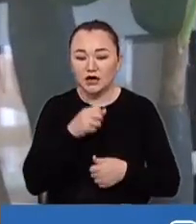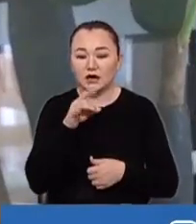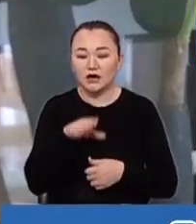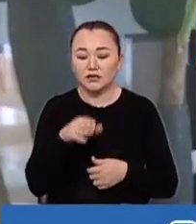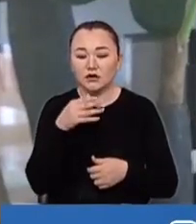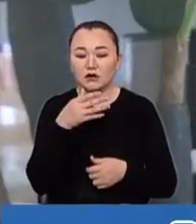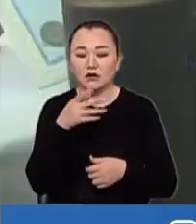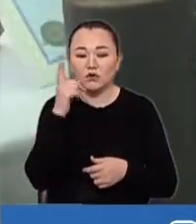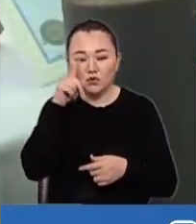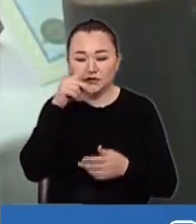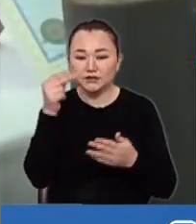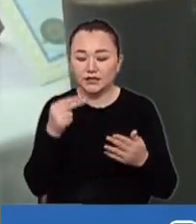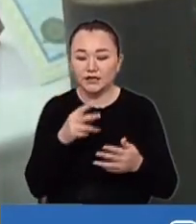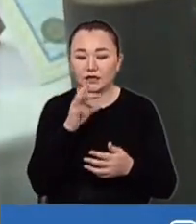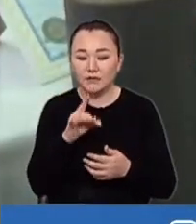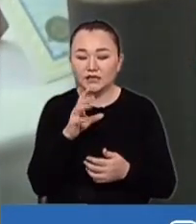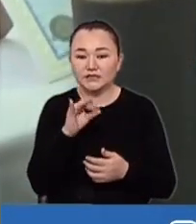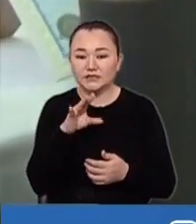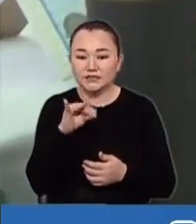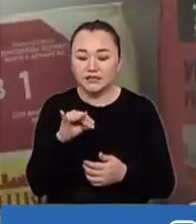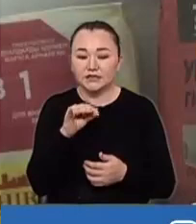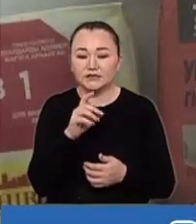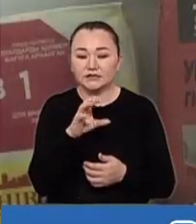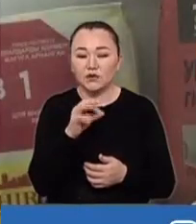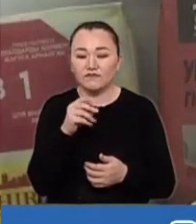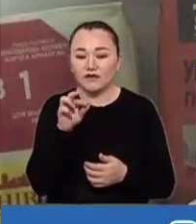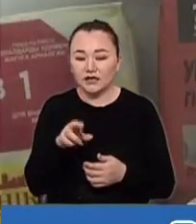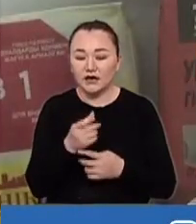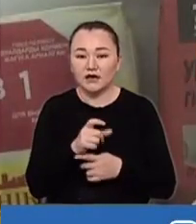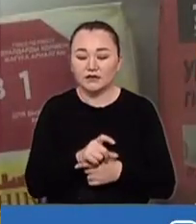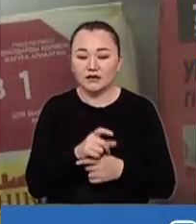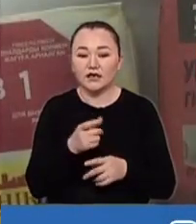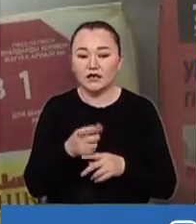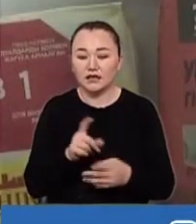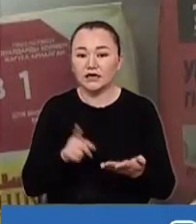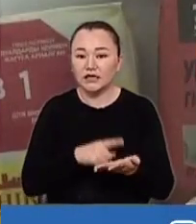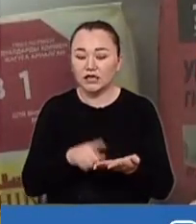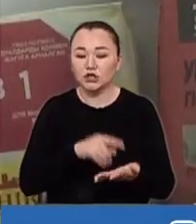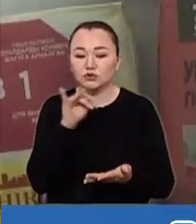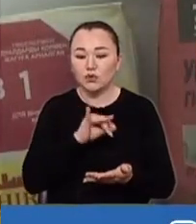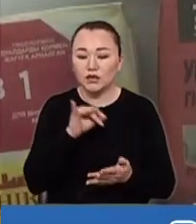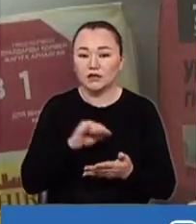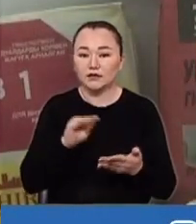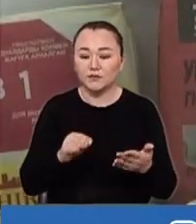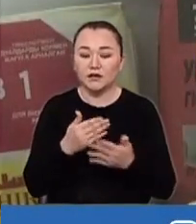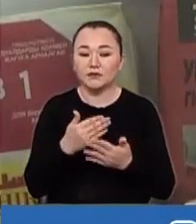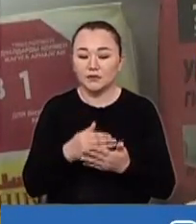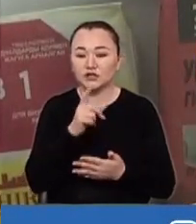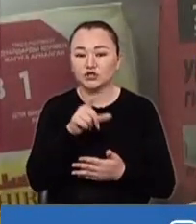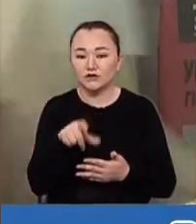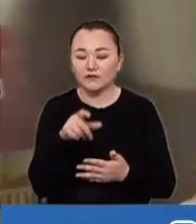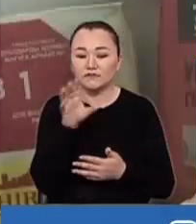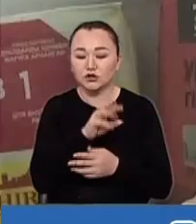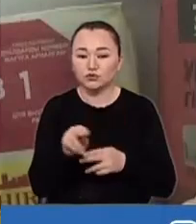комикса кибер-сити Софии хайруллы в этой книге история основаны на примерах персонажей